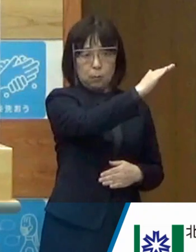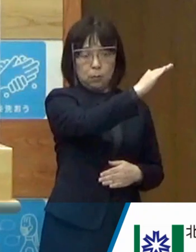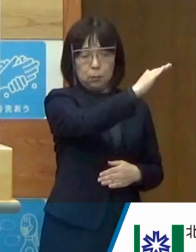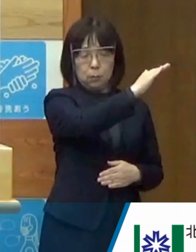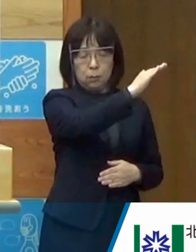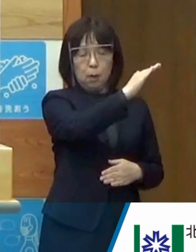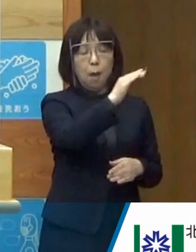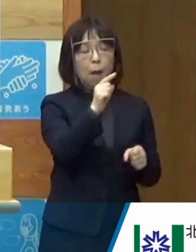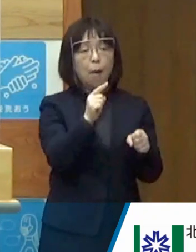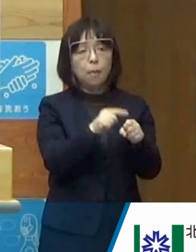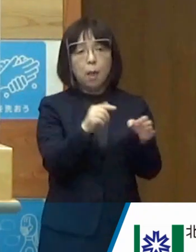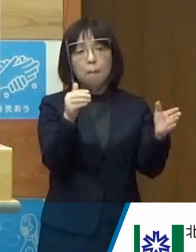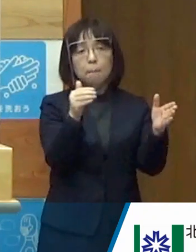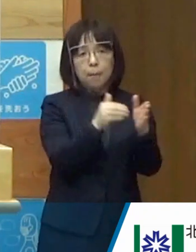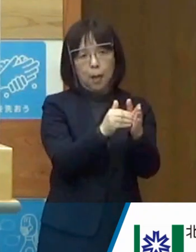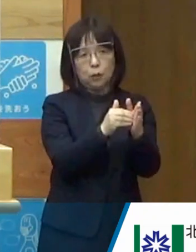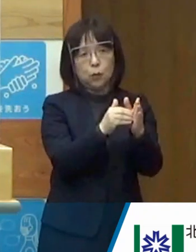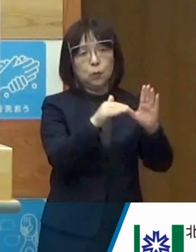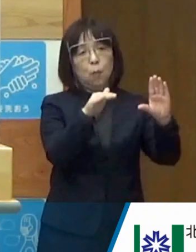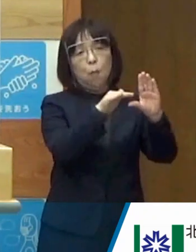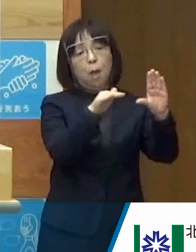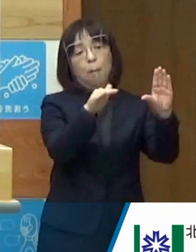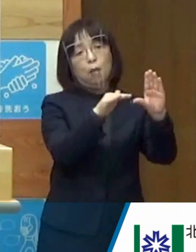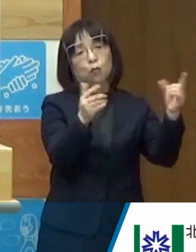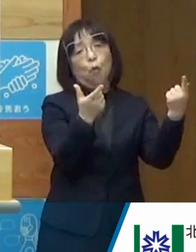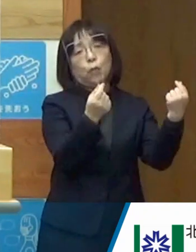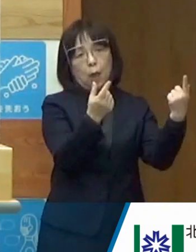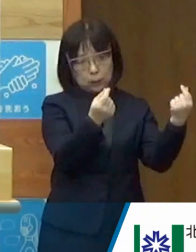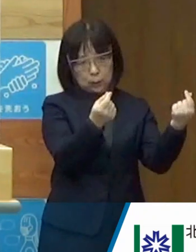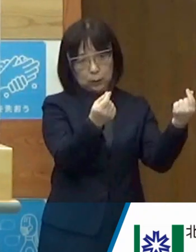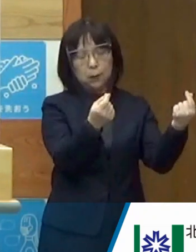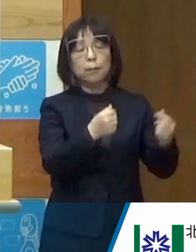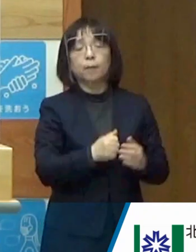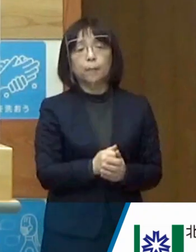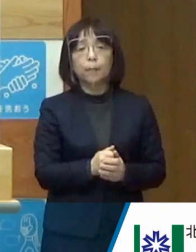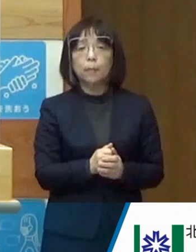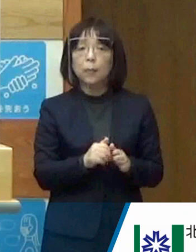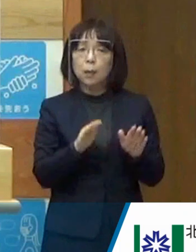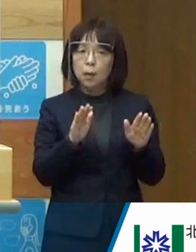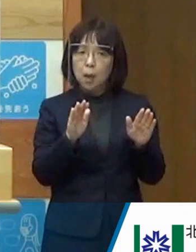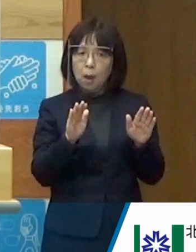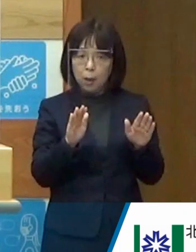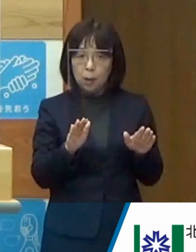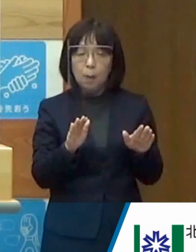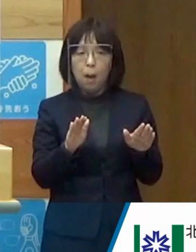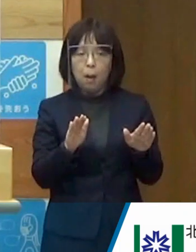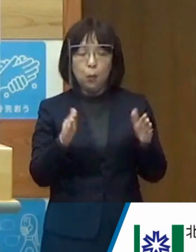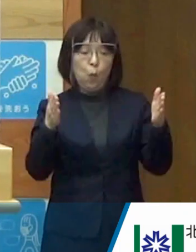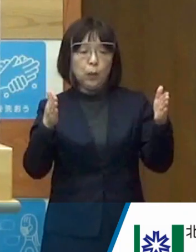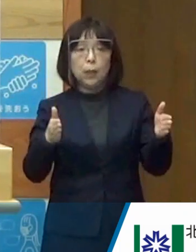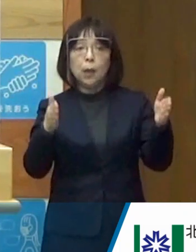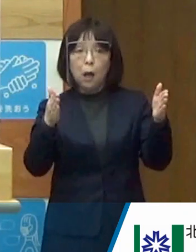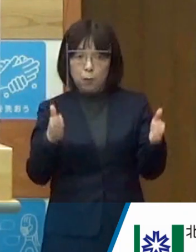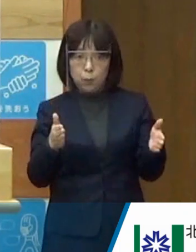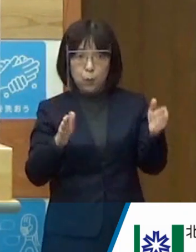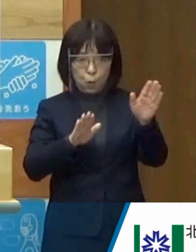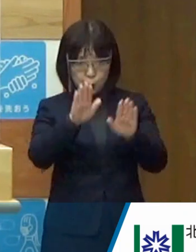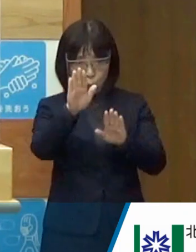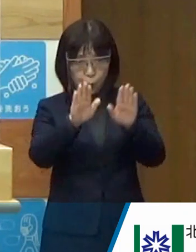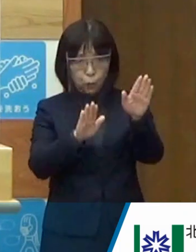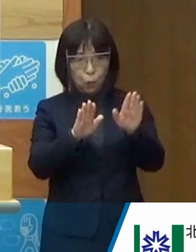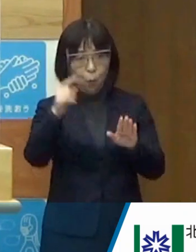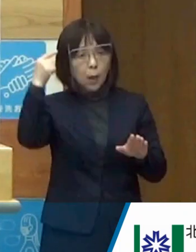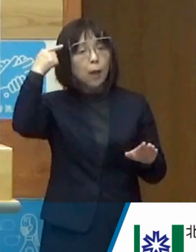年末の水準に戻ってきています。現時点ではこの年末年始の状況を踏まえても